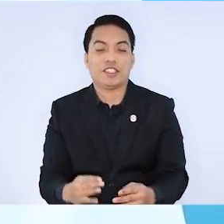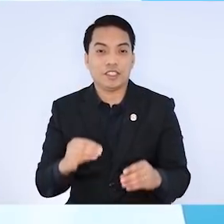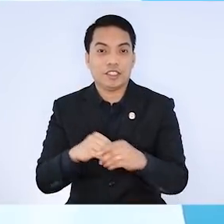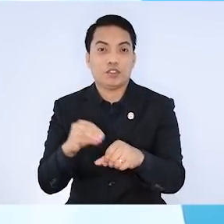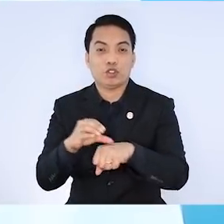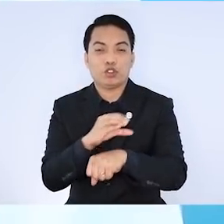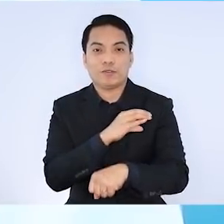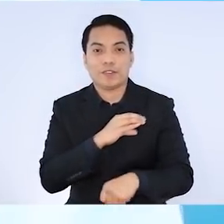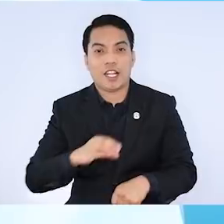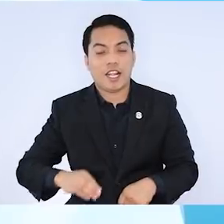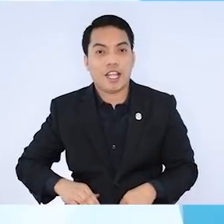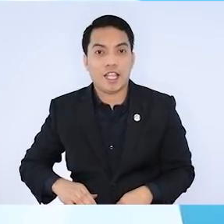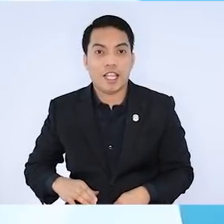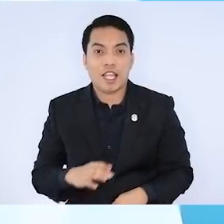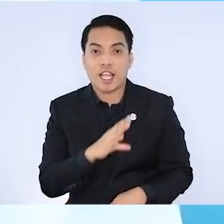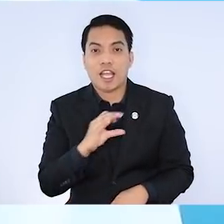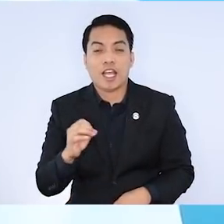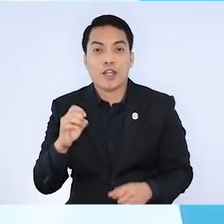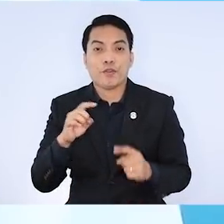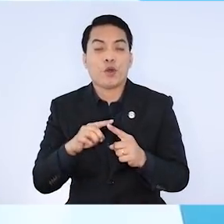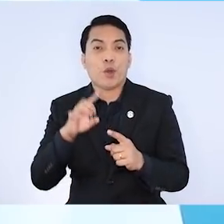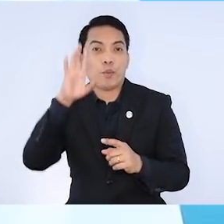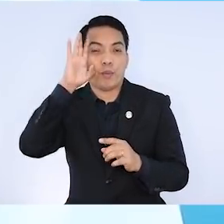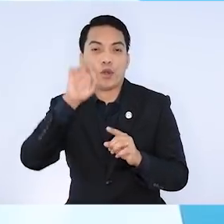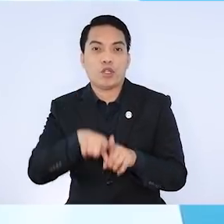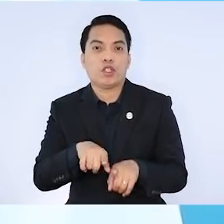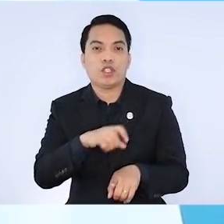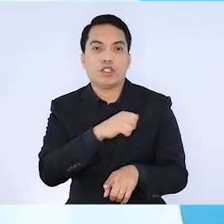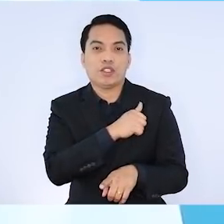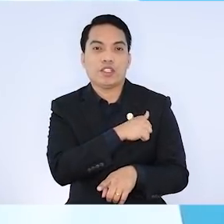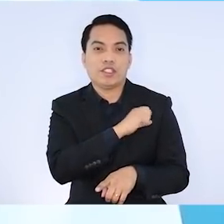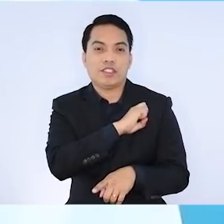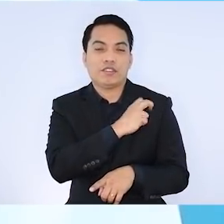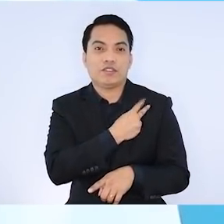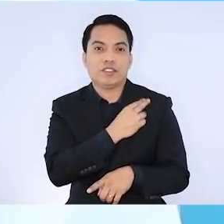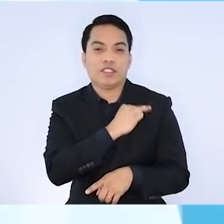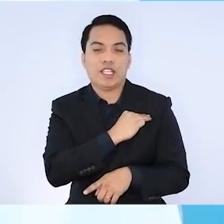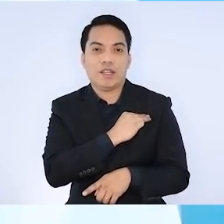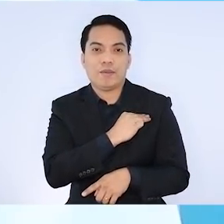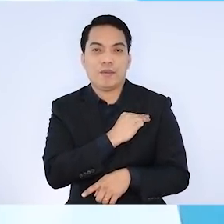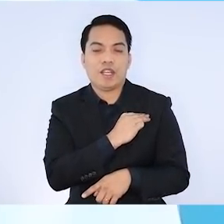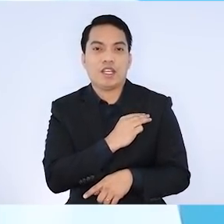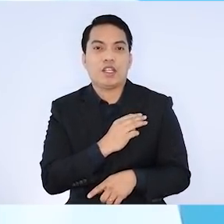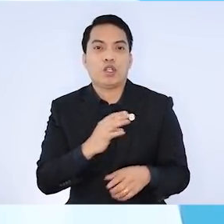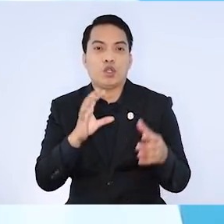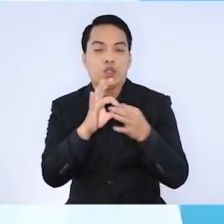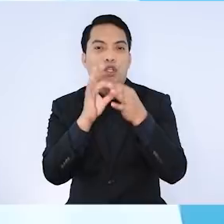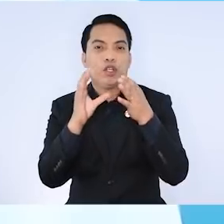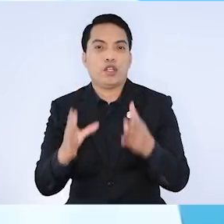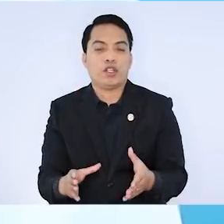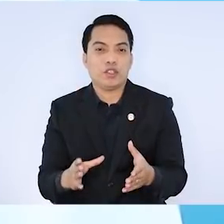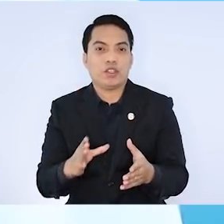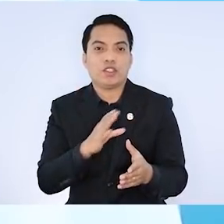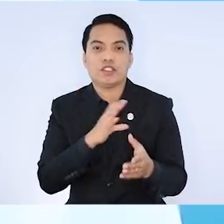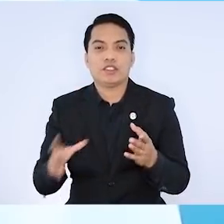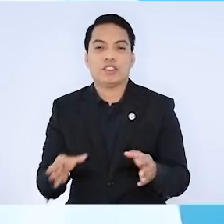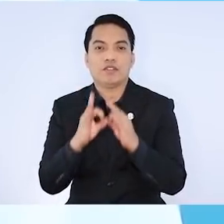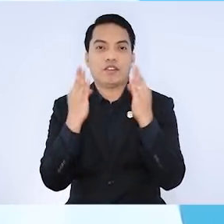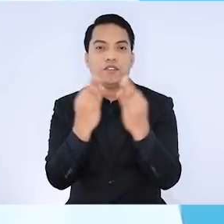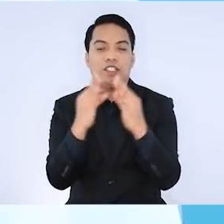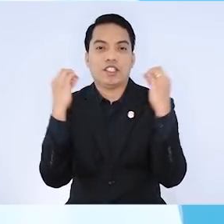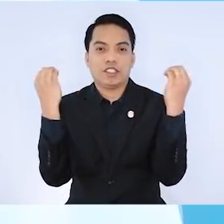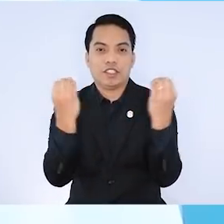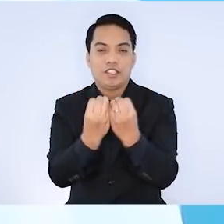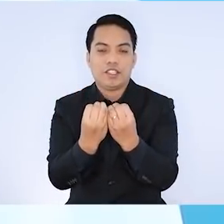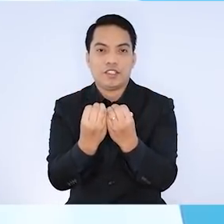loob na Iglesia ni Cristo, at sa kapatid na Angelo Eranio V. Manalo, tagapag-ugnay ng kapisanang